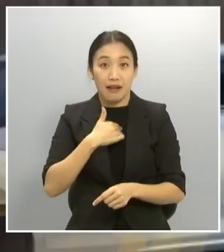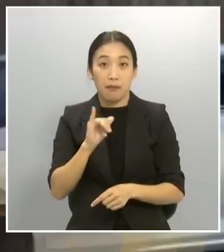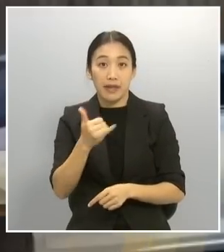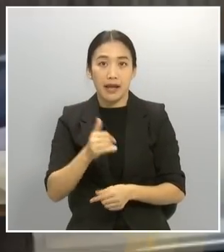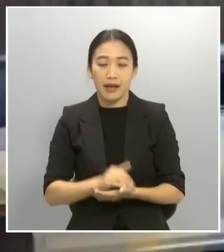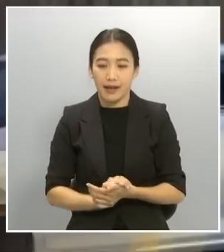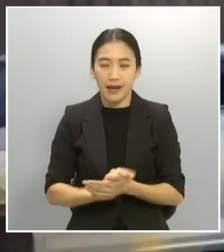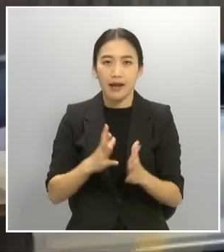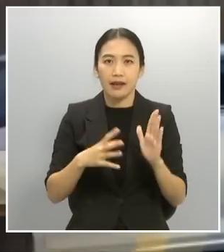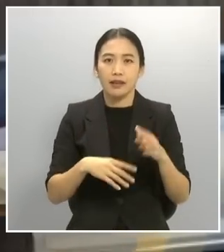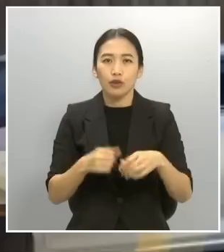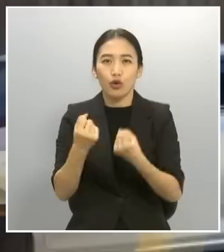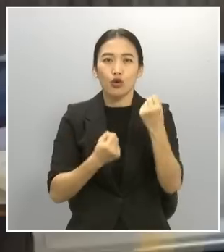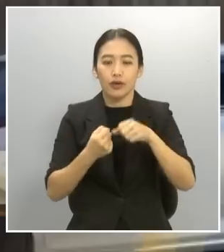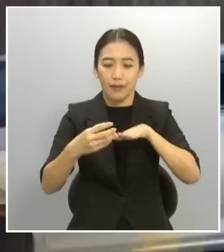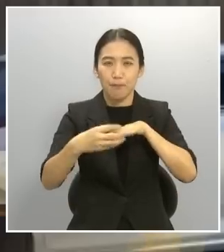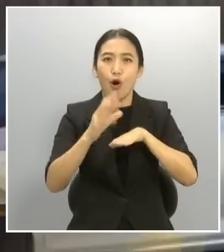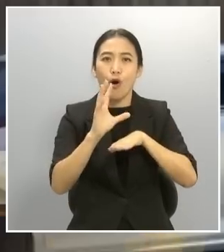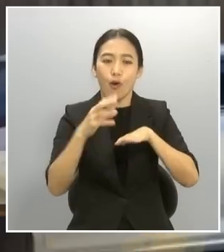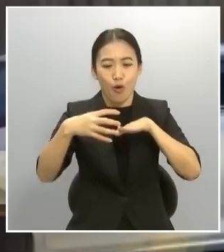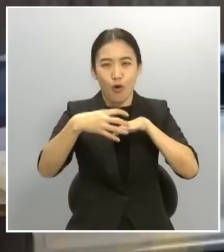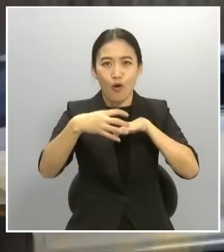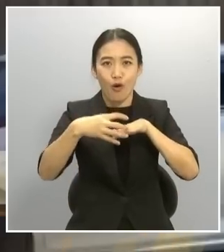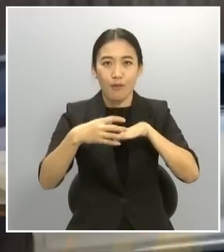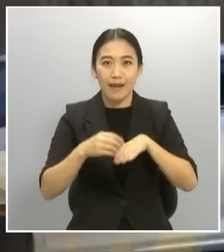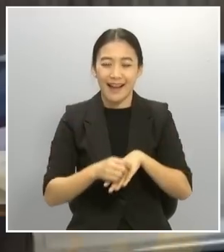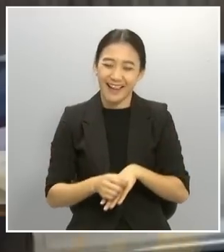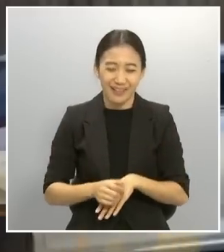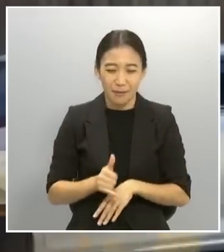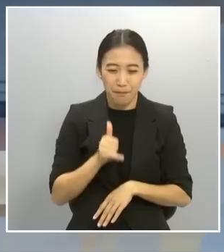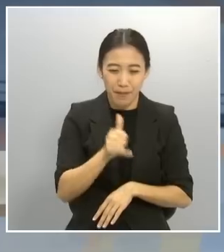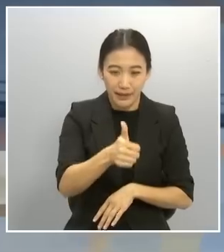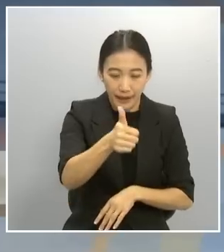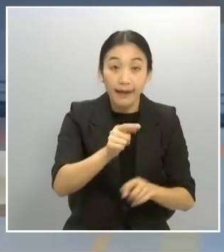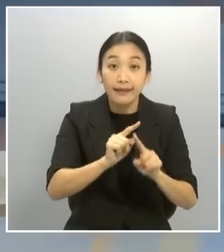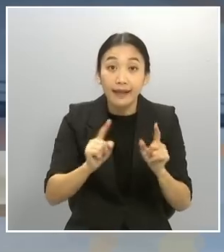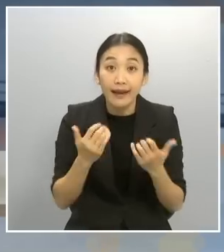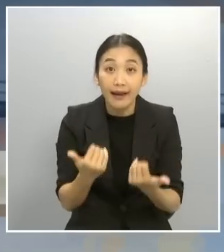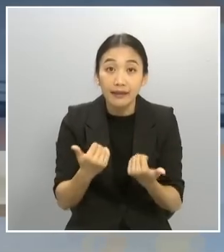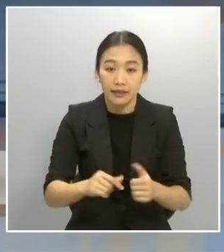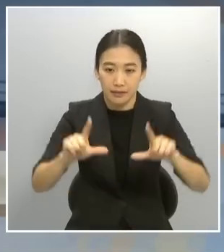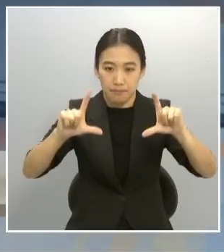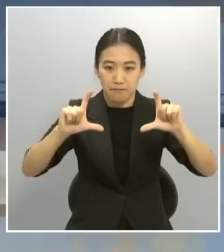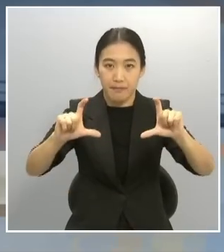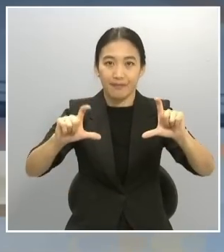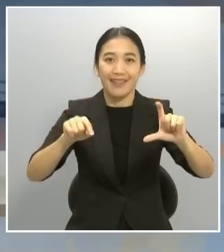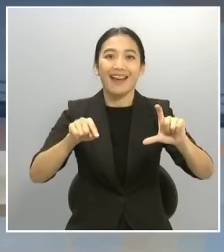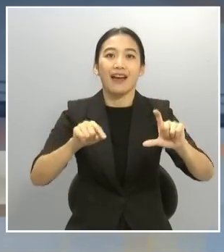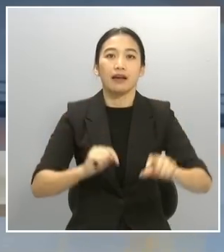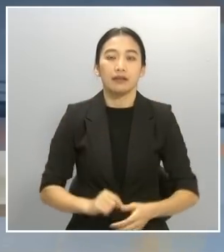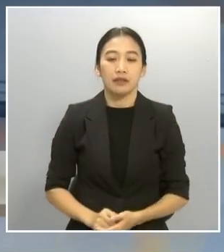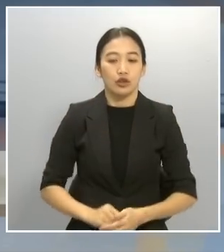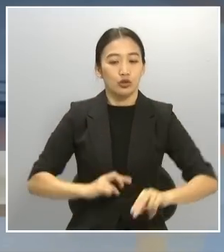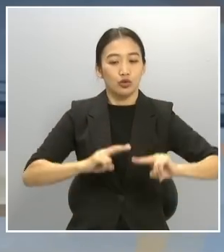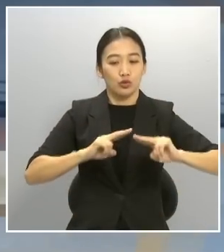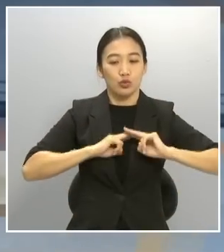ี้ ย ค่ะ แต่เขาขึ้นป้ายไว้ยังไงโตนอ่านสิ พื้นที่ส่วนบุคคลตำรวจห้ามเข้ามารบกวนลูกค้าของเราค่ะหมายเห